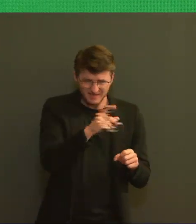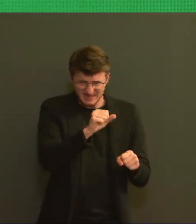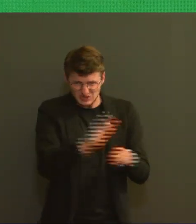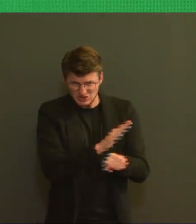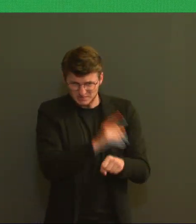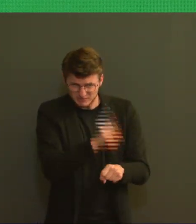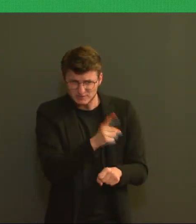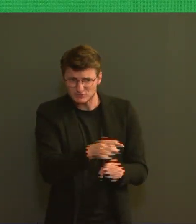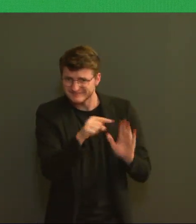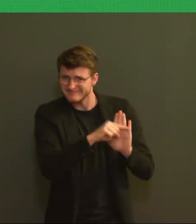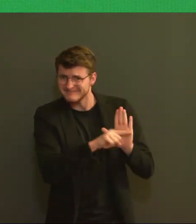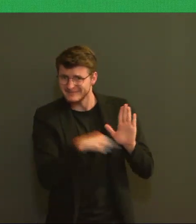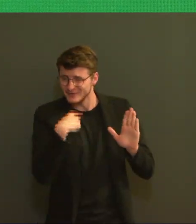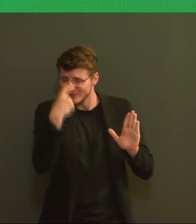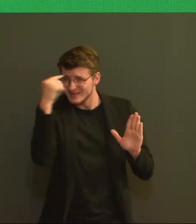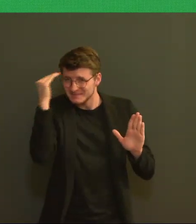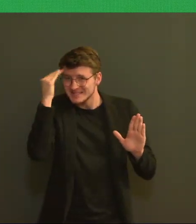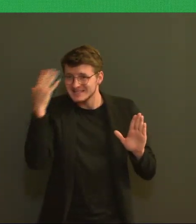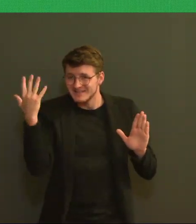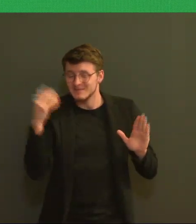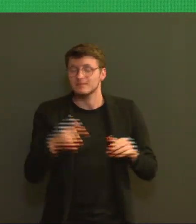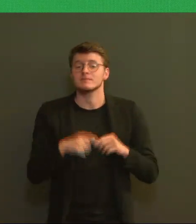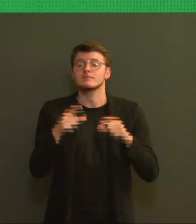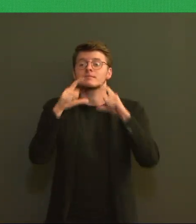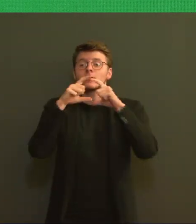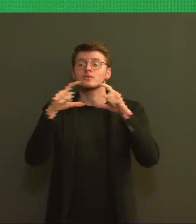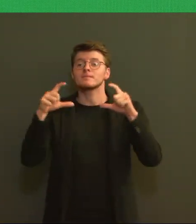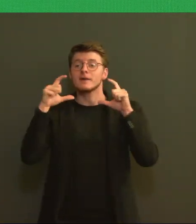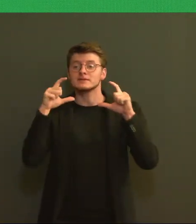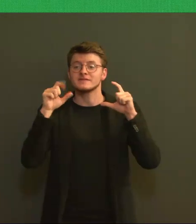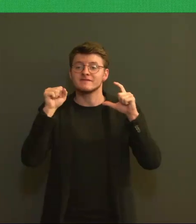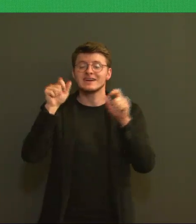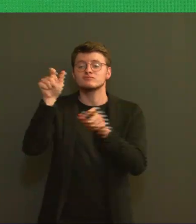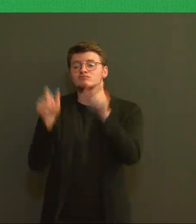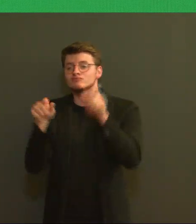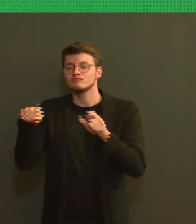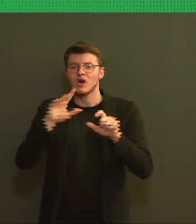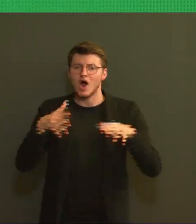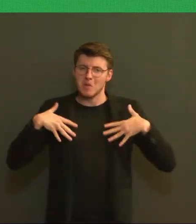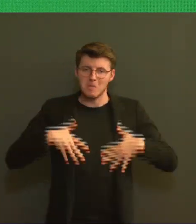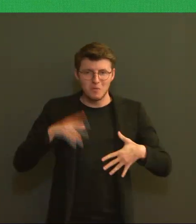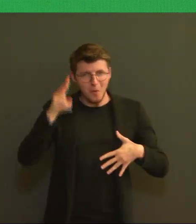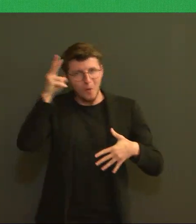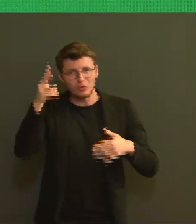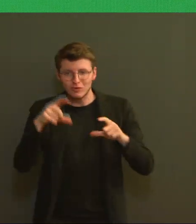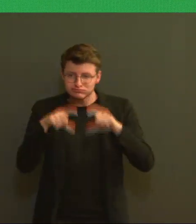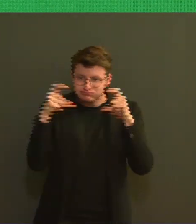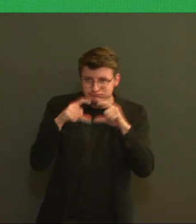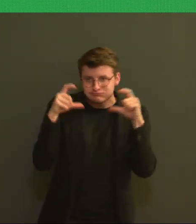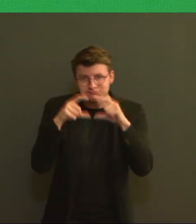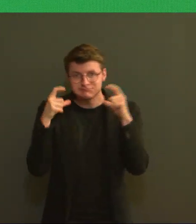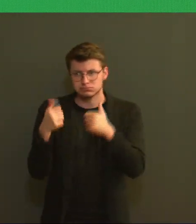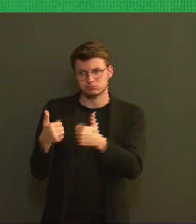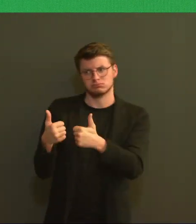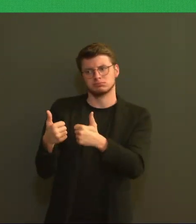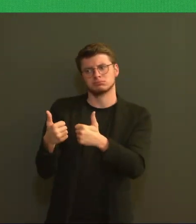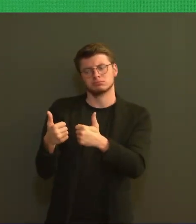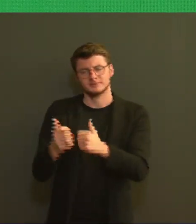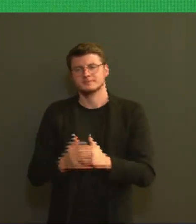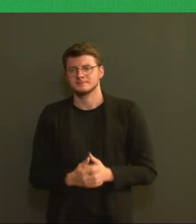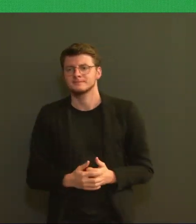Het gebruik van het mond-neusmasker is voor velen ondertussen een gewoonte geworden. Een gezonde gewoonte waarmee